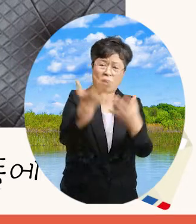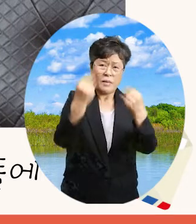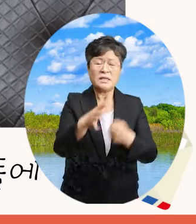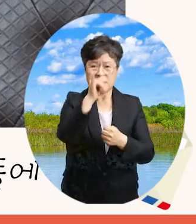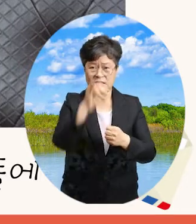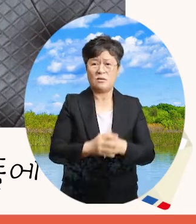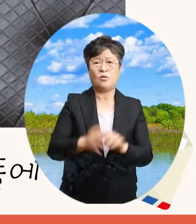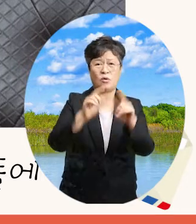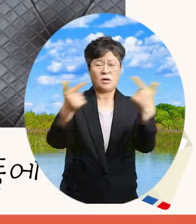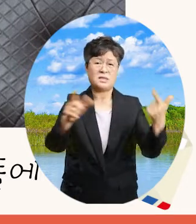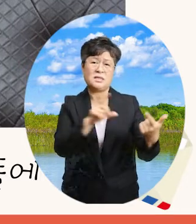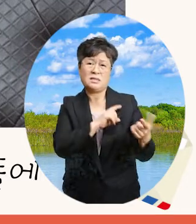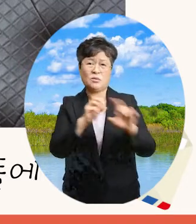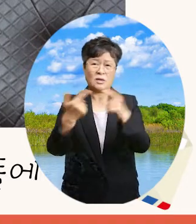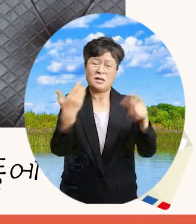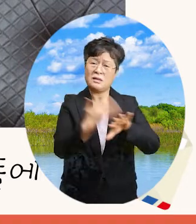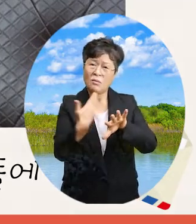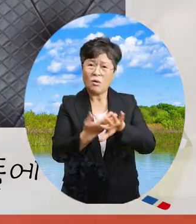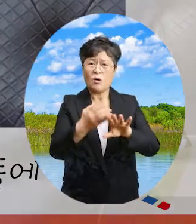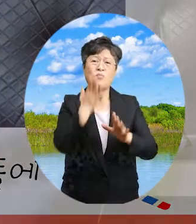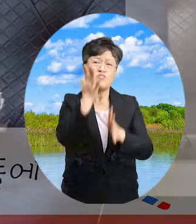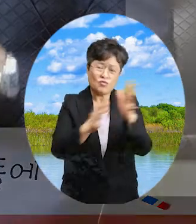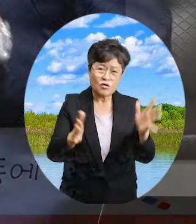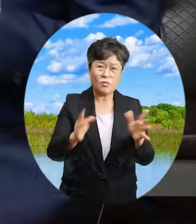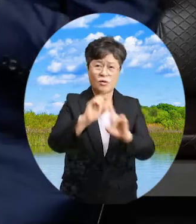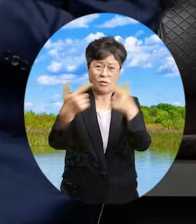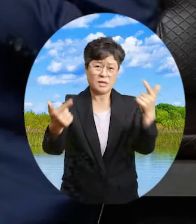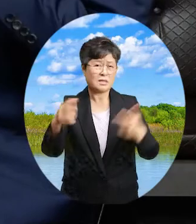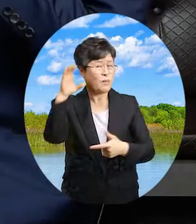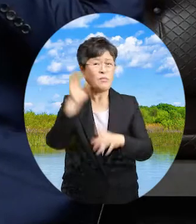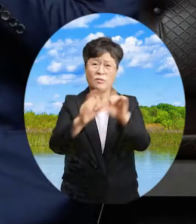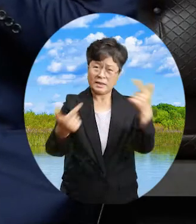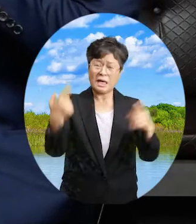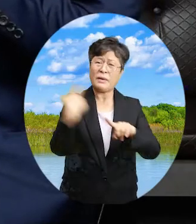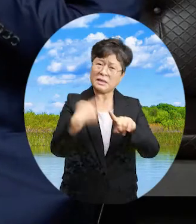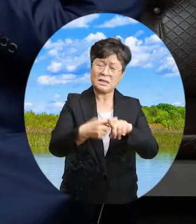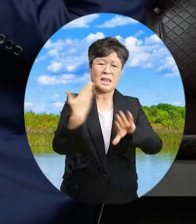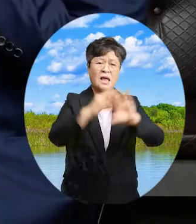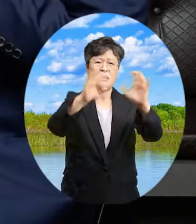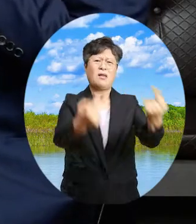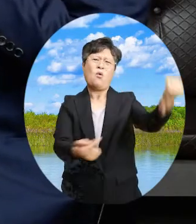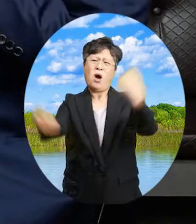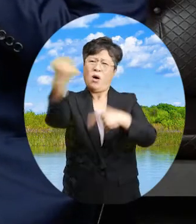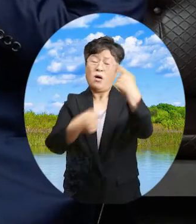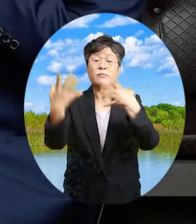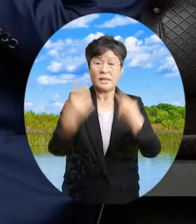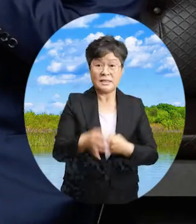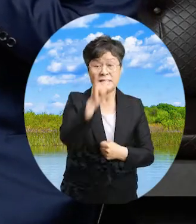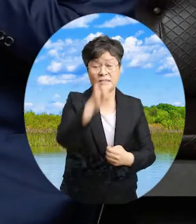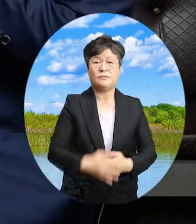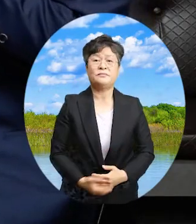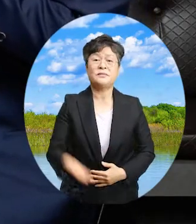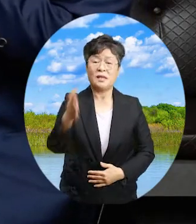소식으로 그렇게 만날 수 있기를 기대하겠습니다. 감사합니다. 예, 이제 영상 편지를 마지막으로 인터뷰는